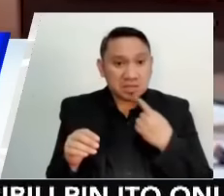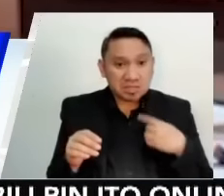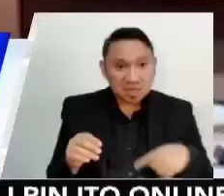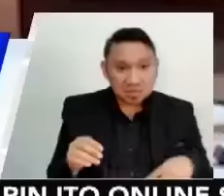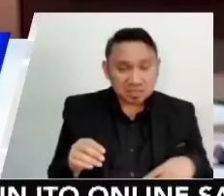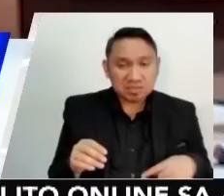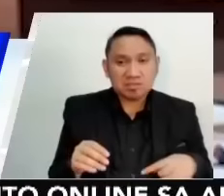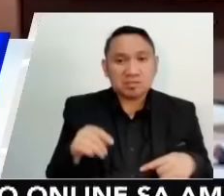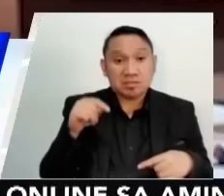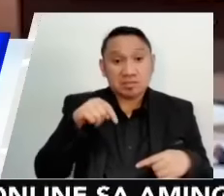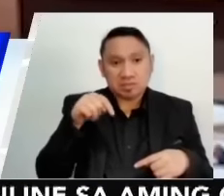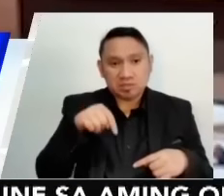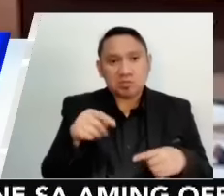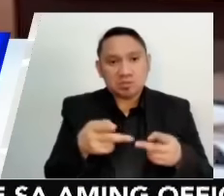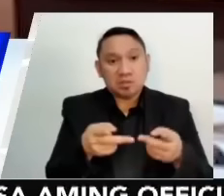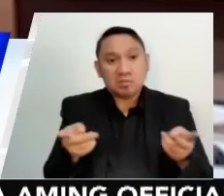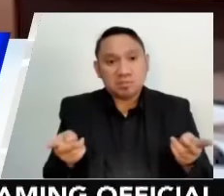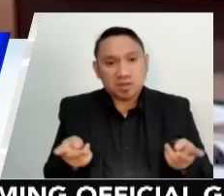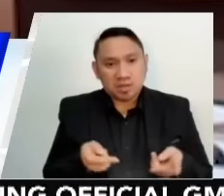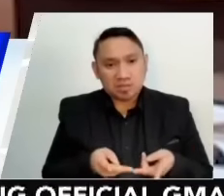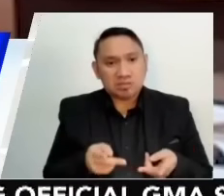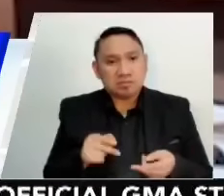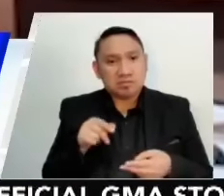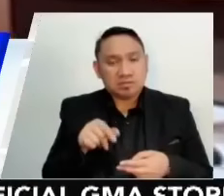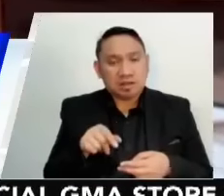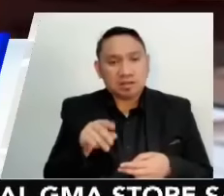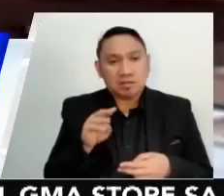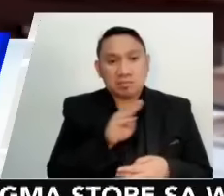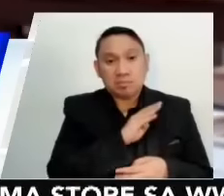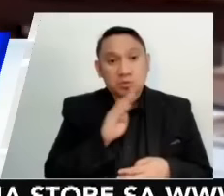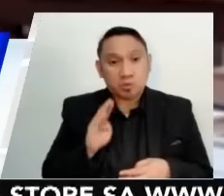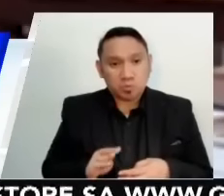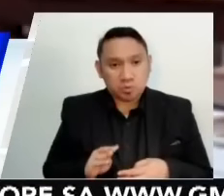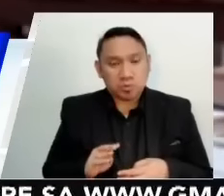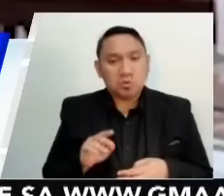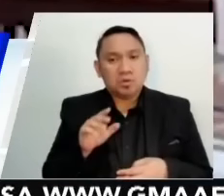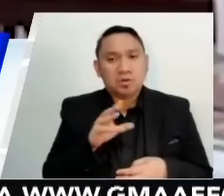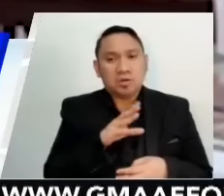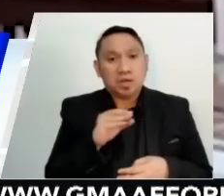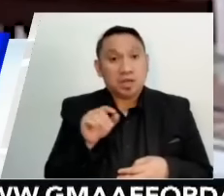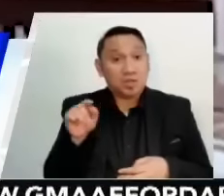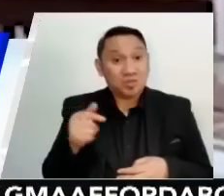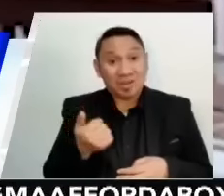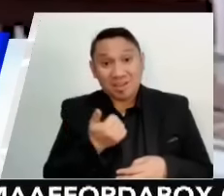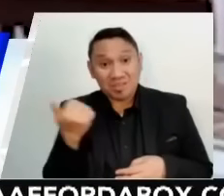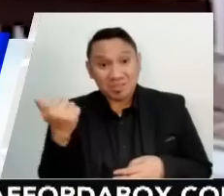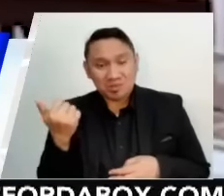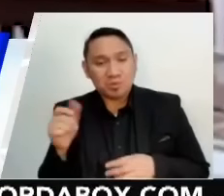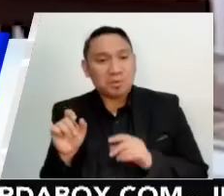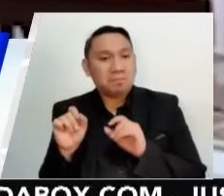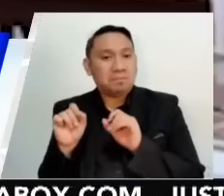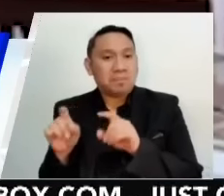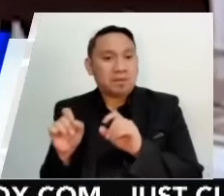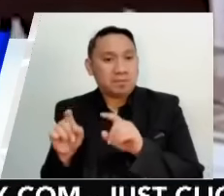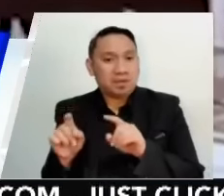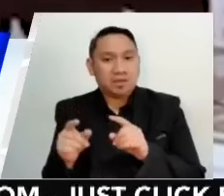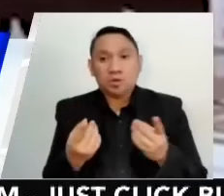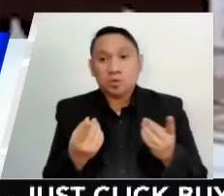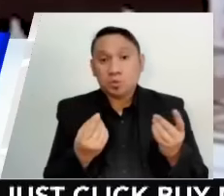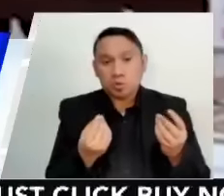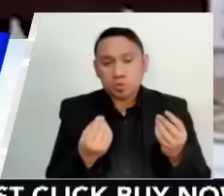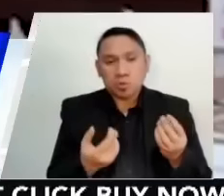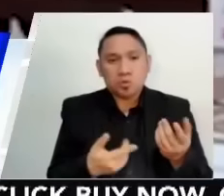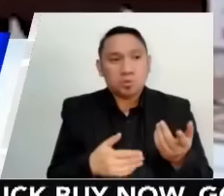ng Binondo. Ang trabaho naman ng isa, siya naman ang bumibili dito sa mga nakaw na cellphone. At ang ginagawa pala dito ay pinapirapiraso